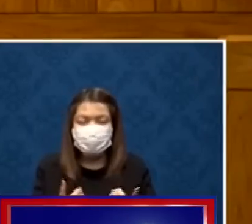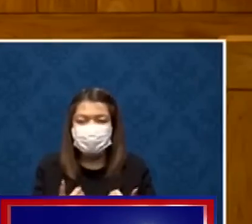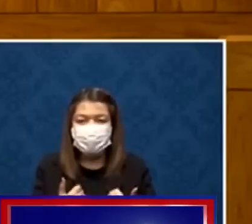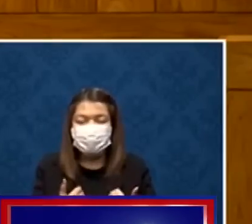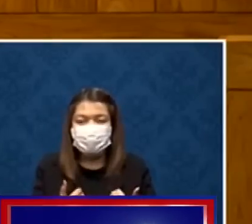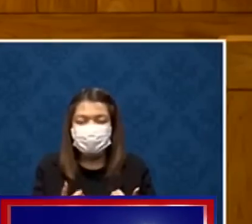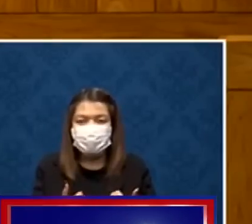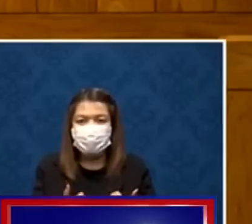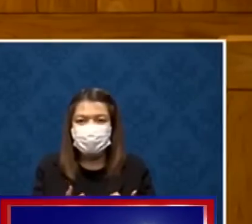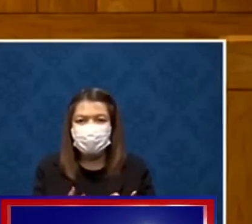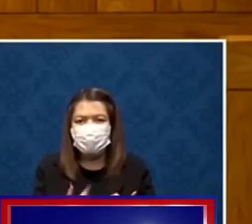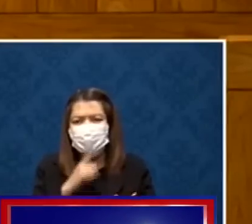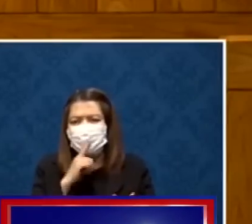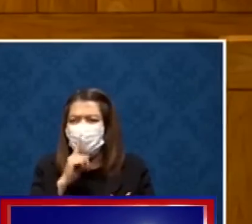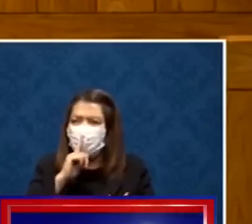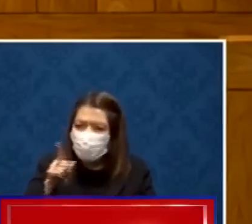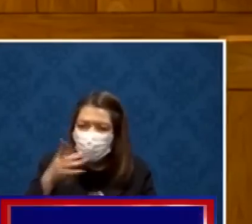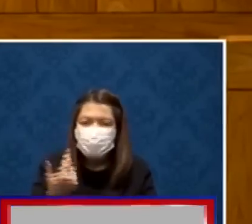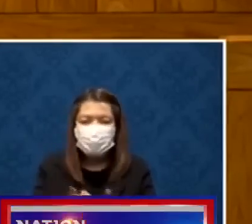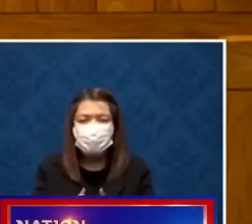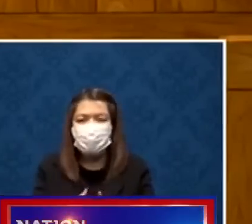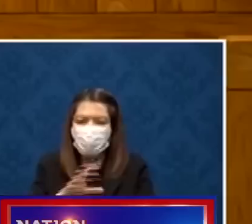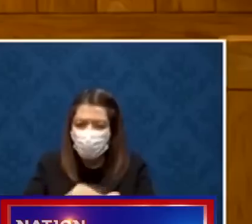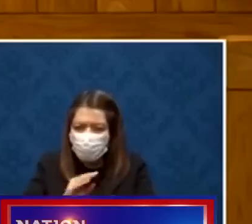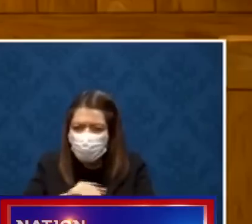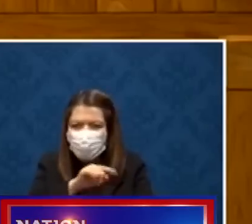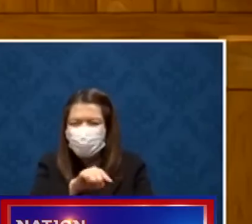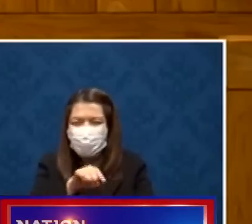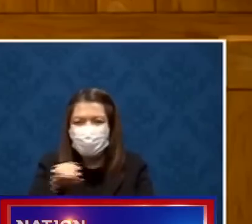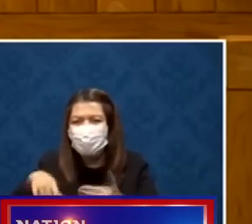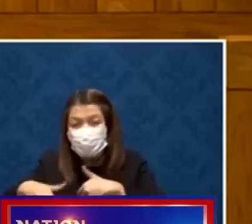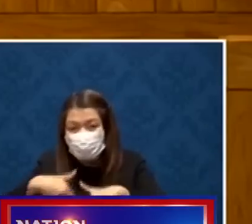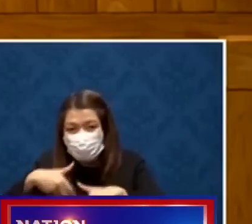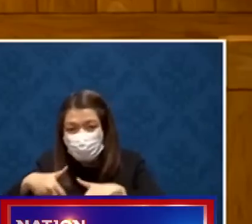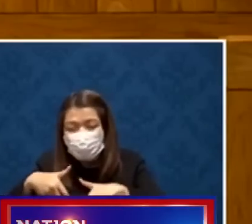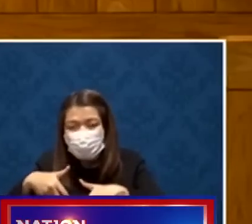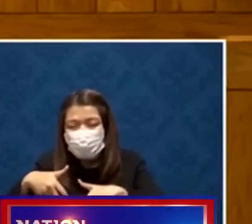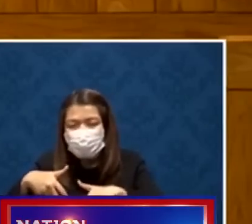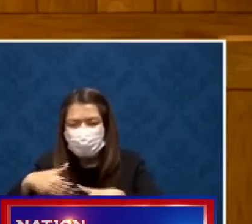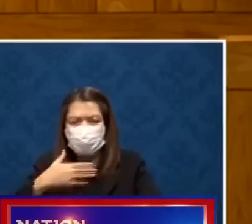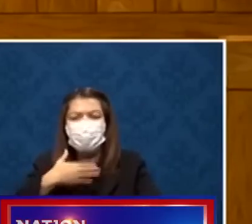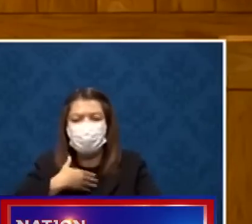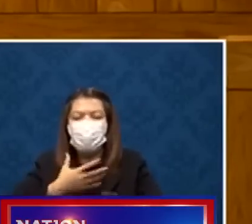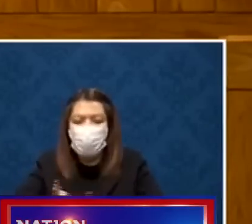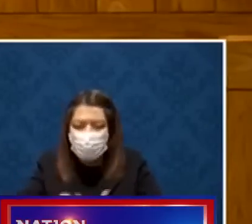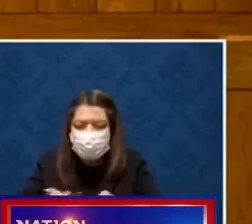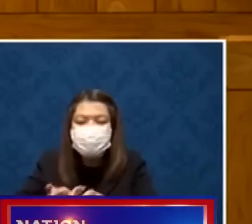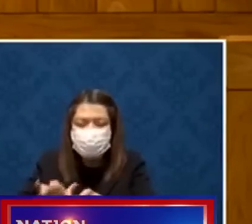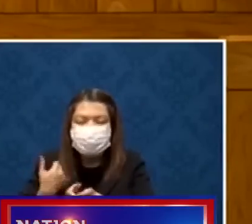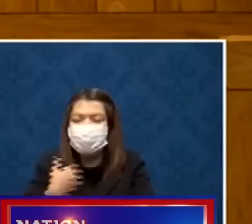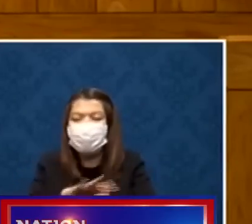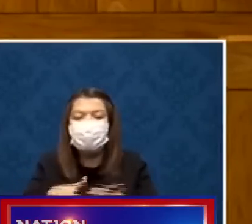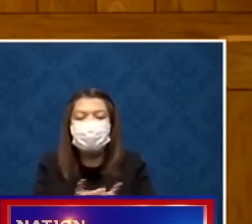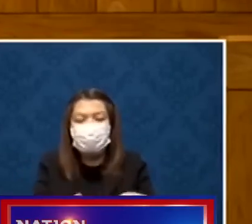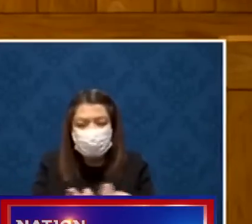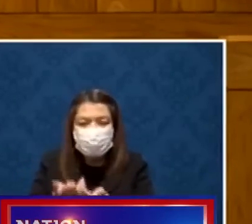วแม้นว่าจะมีการยื่นยติไม่ไว้วางใจรัฐมนตรีหลายต่อหลายคนแต่ก็มี